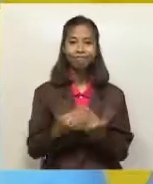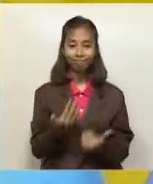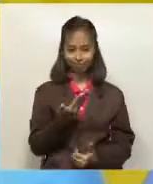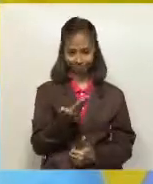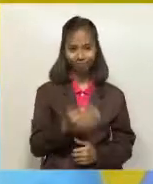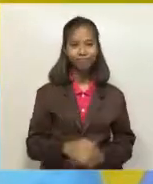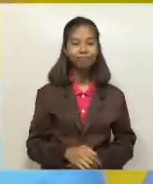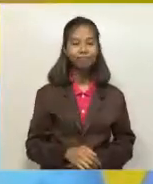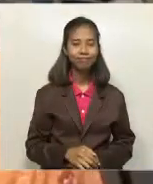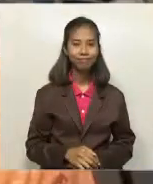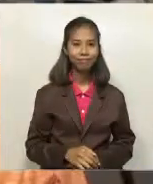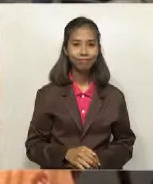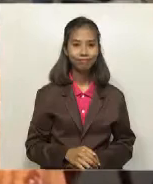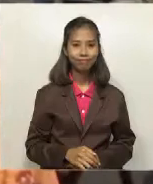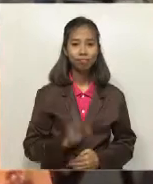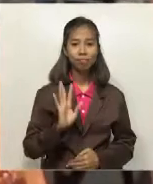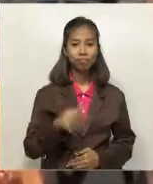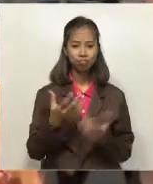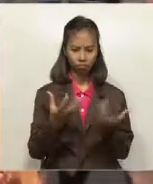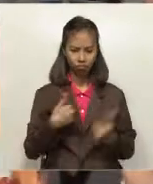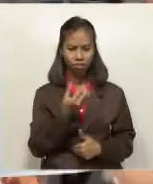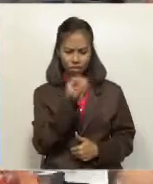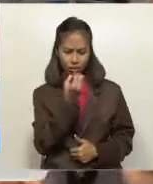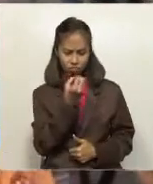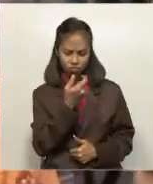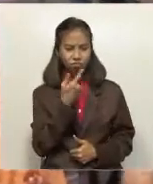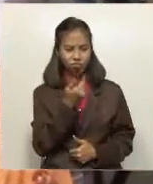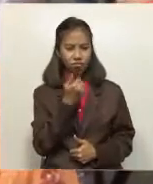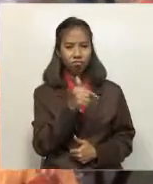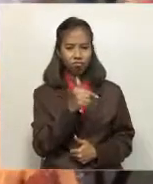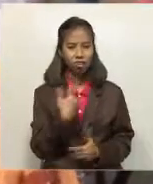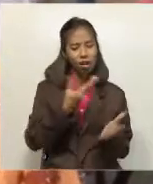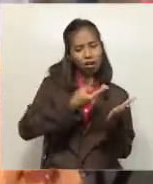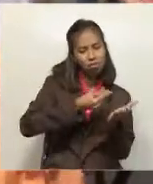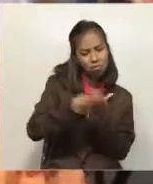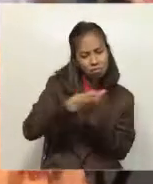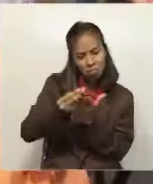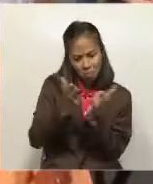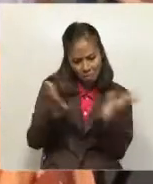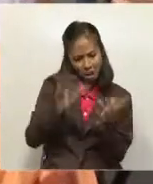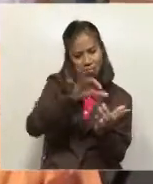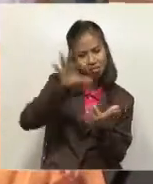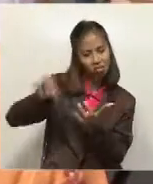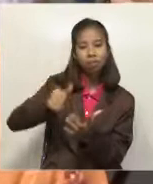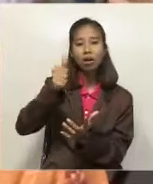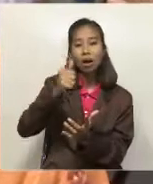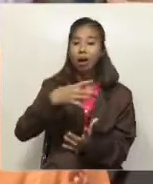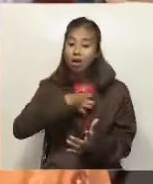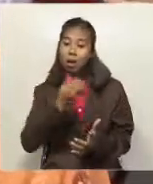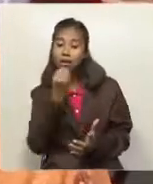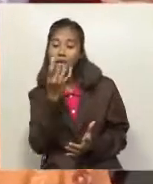ค่ะ อาหารที่นี่ถูกปากแล้วก็มีหลายอย่างให้เลือกเพราะว่าที่นี่อยากกินอะ